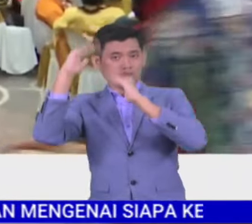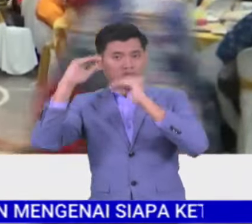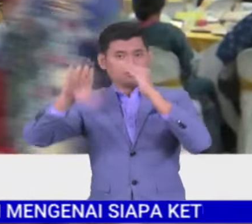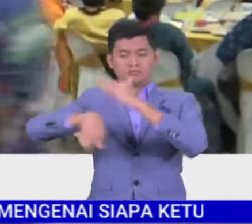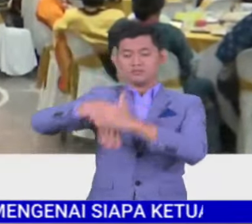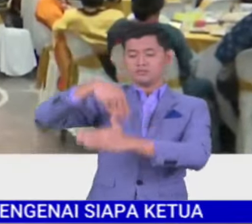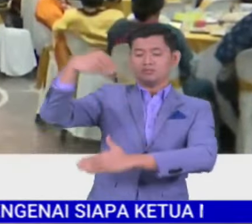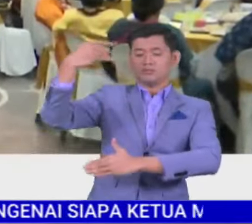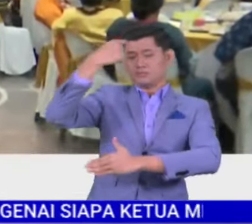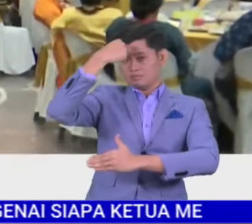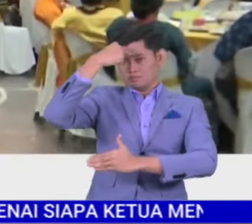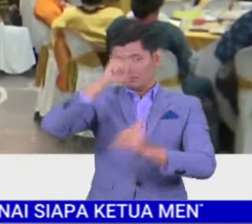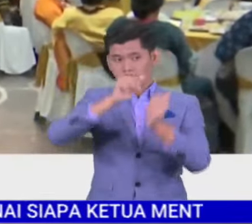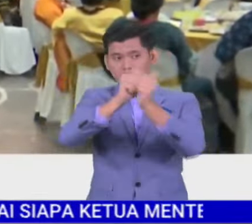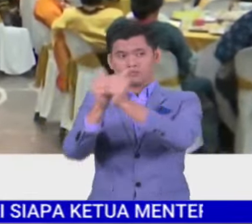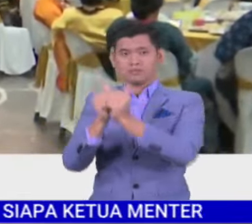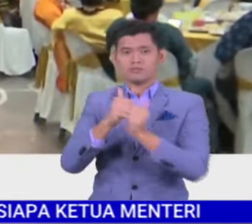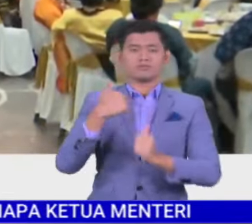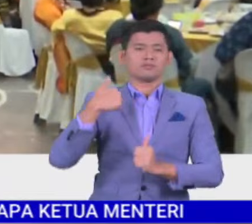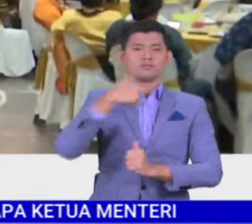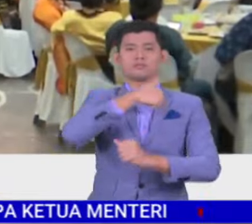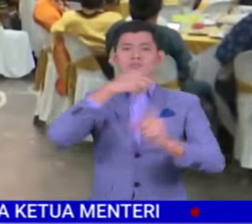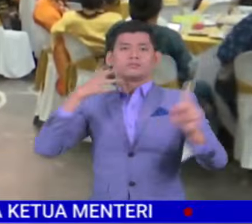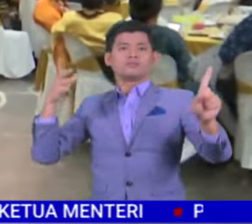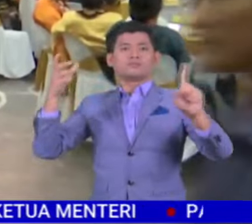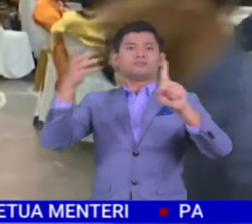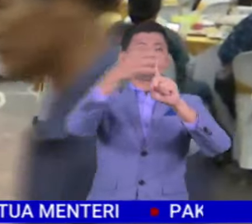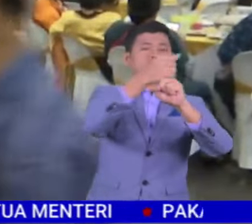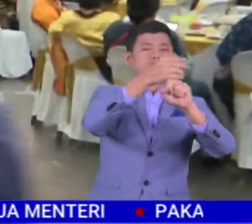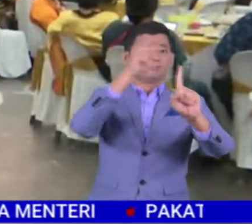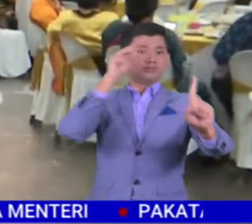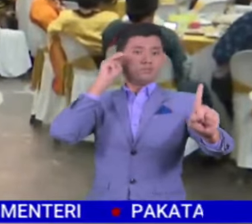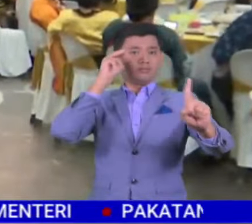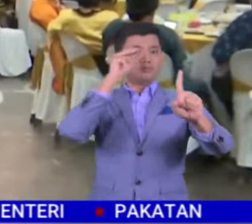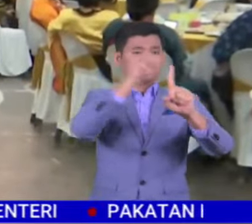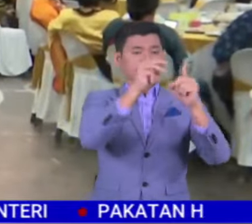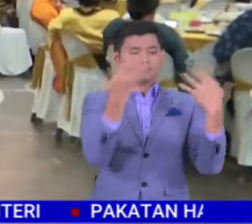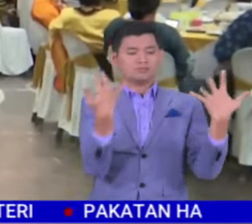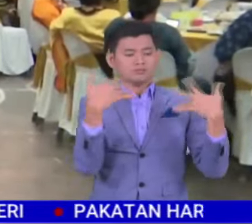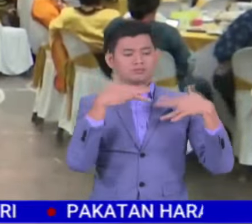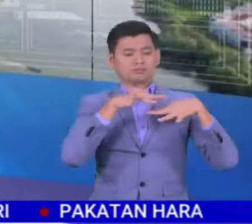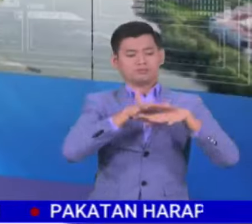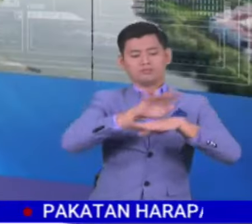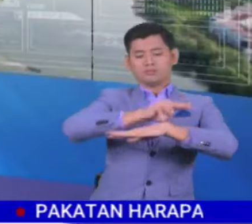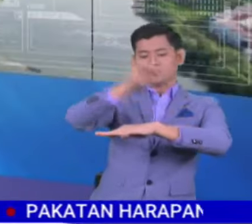sama-sama dengan kami di sini dalam kita mencapai integrasi nasional